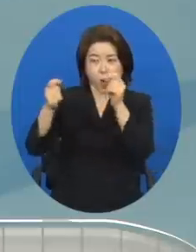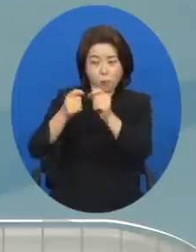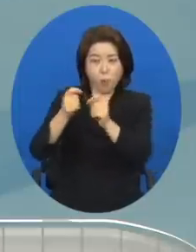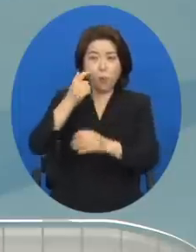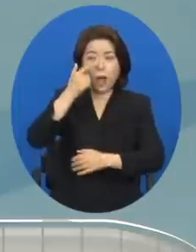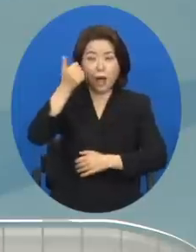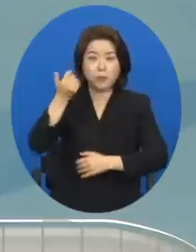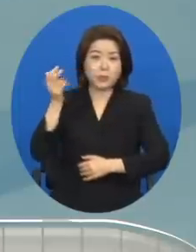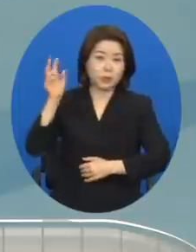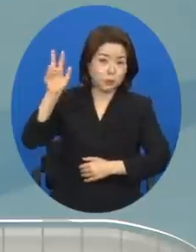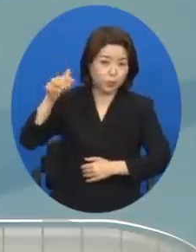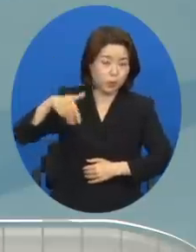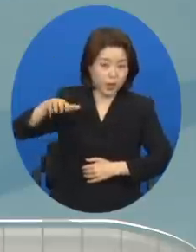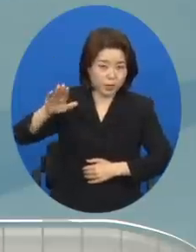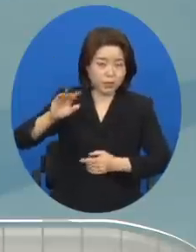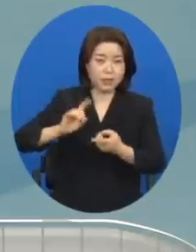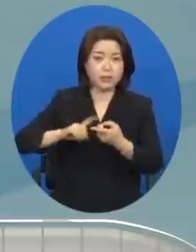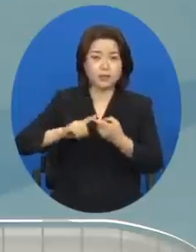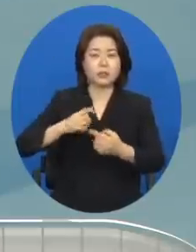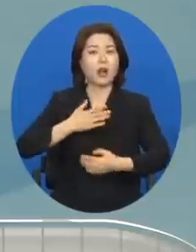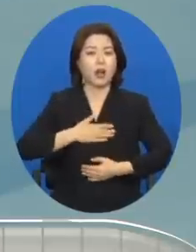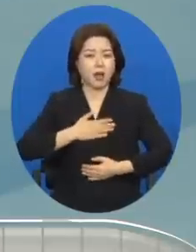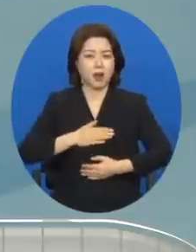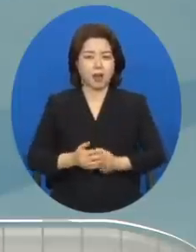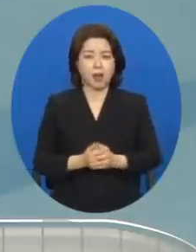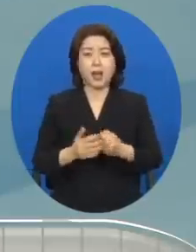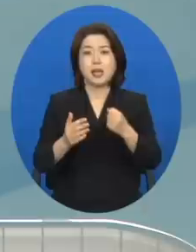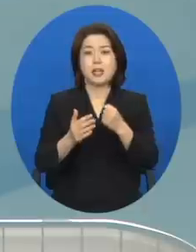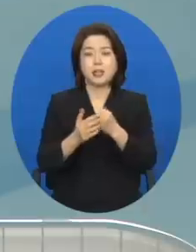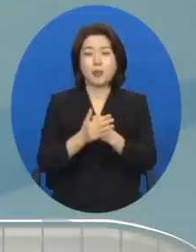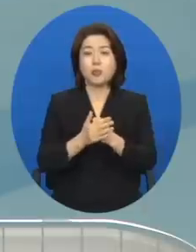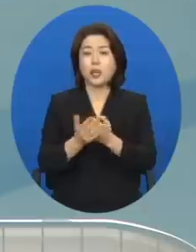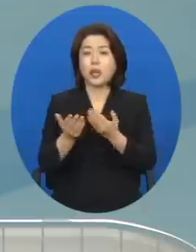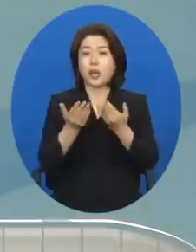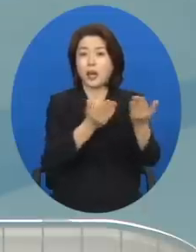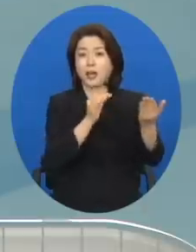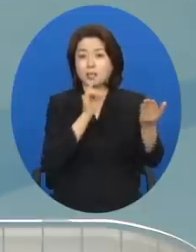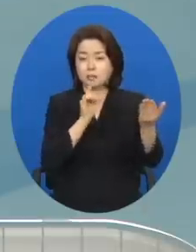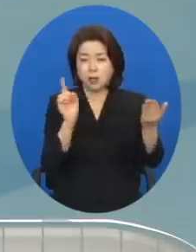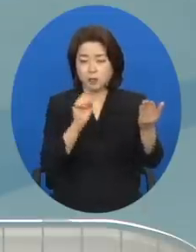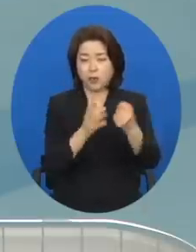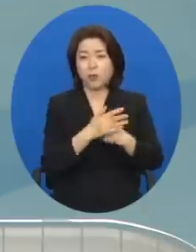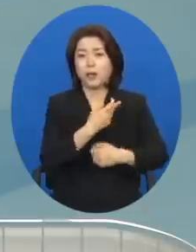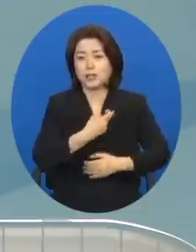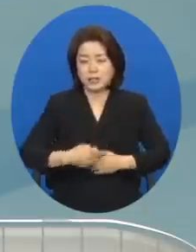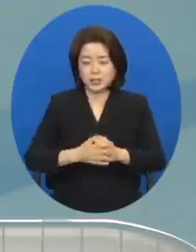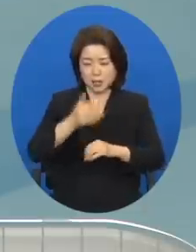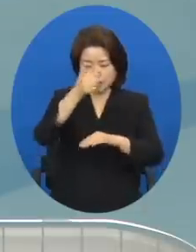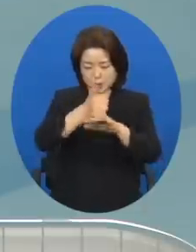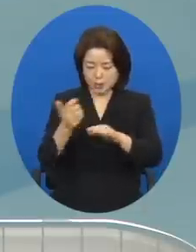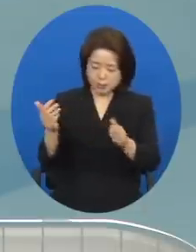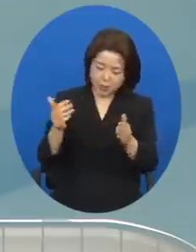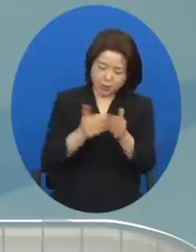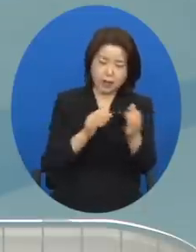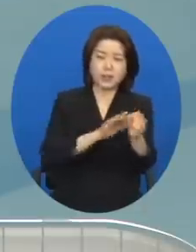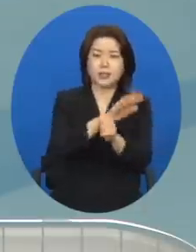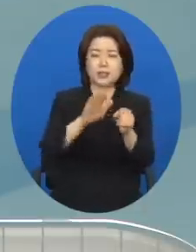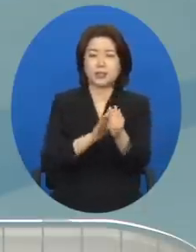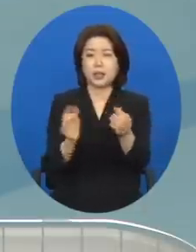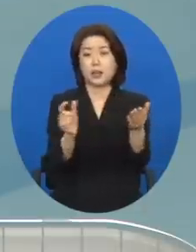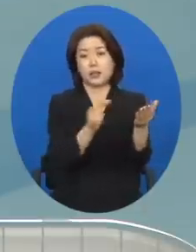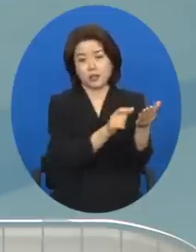아버지께로 돌아가게 된다는 사실을. 그래서 하신 말씀이 제자들을 끝까지 사랑하셨다고